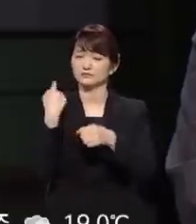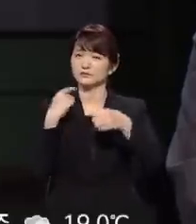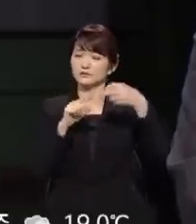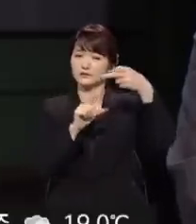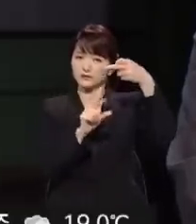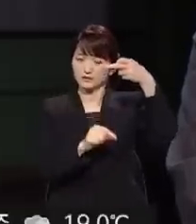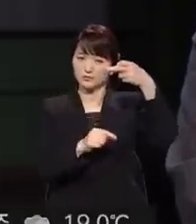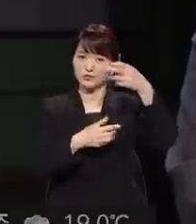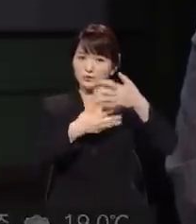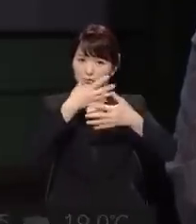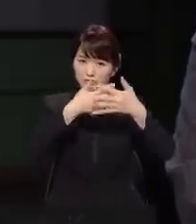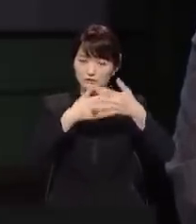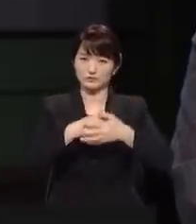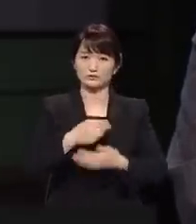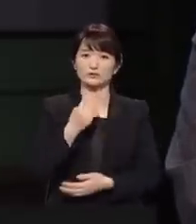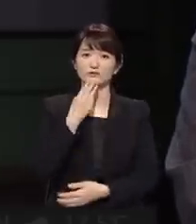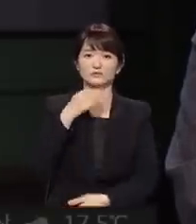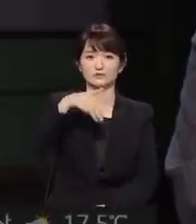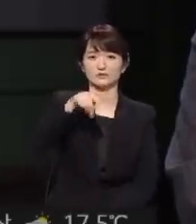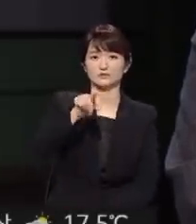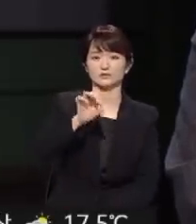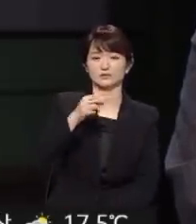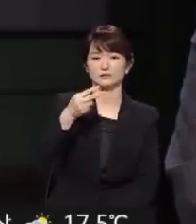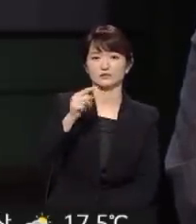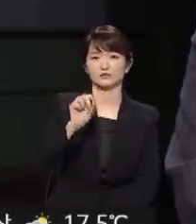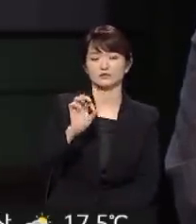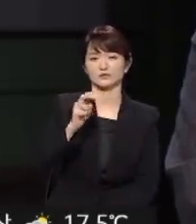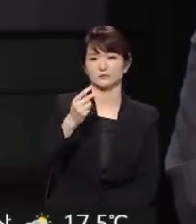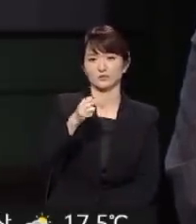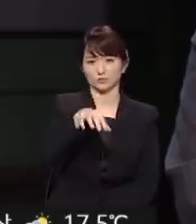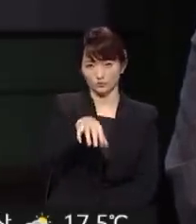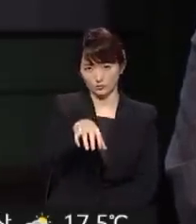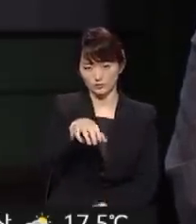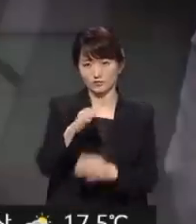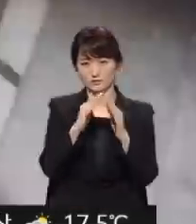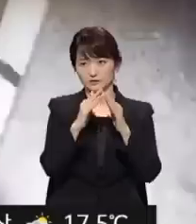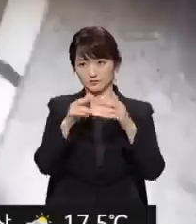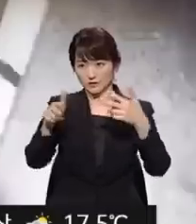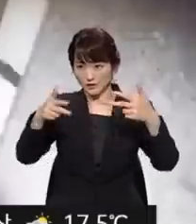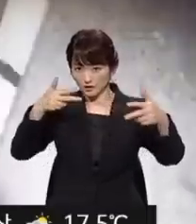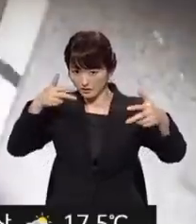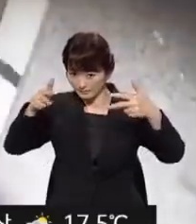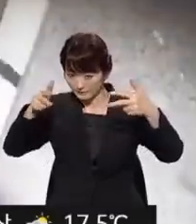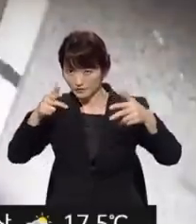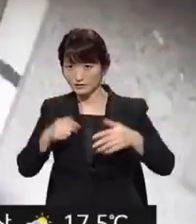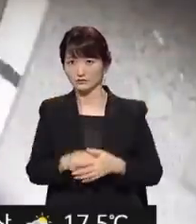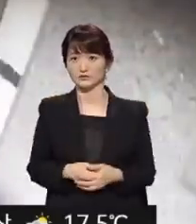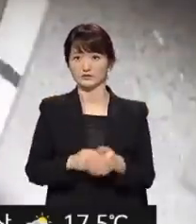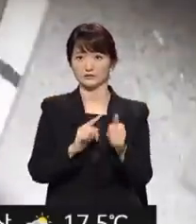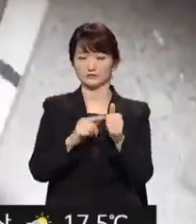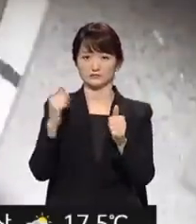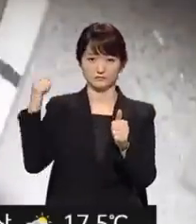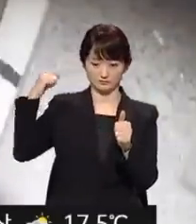12월 영상인데요. 이 서울 청담동의 한 자택 CCTV에 포착된 모습입니다. 우선 이 가방을 맨 남성이 저렇게